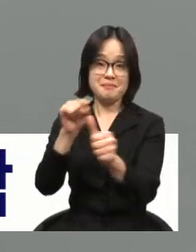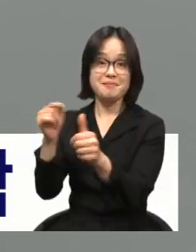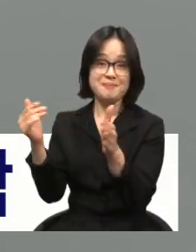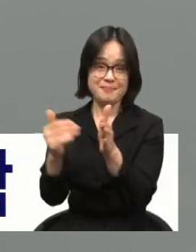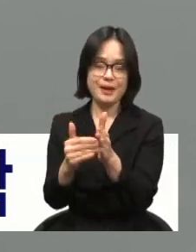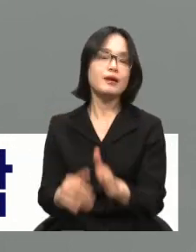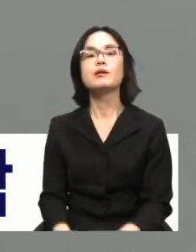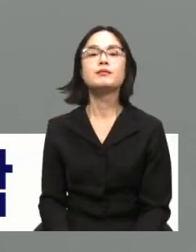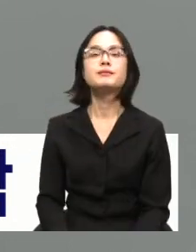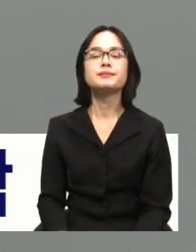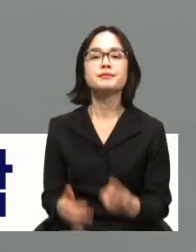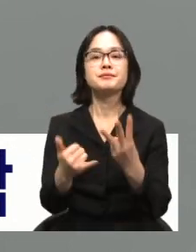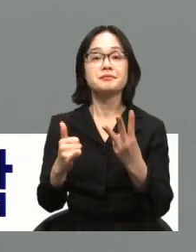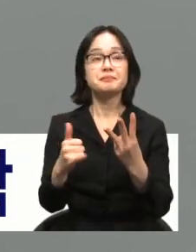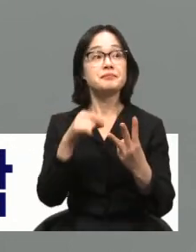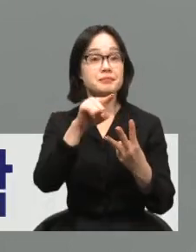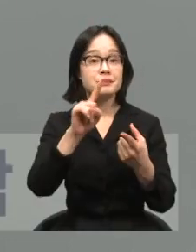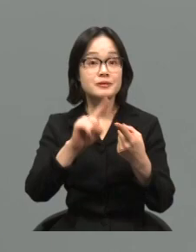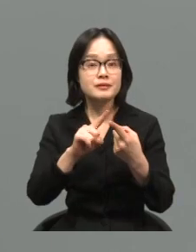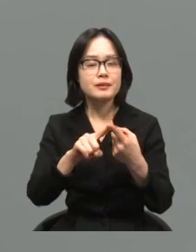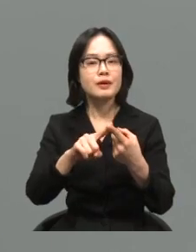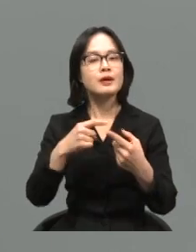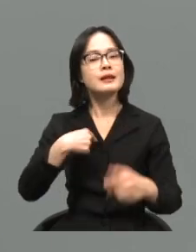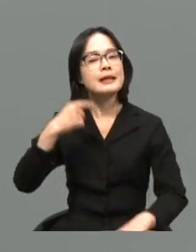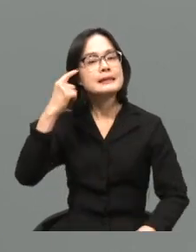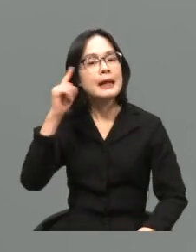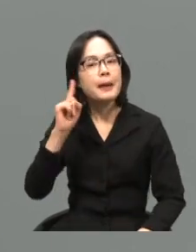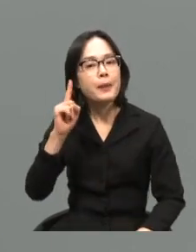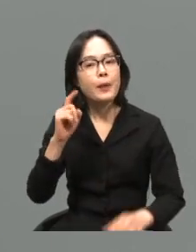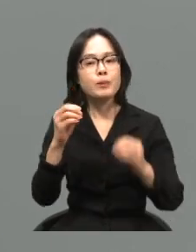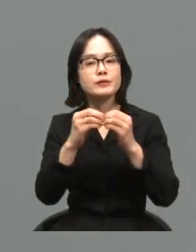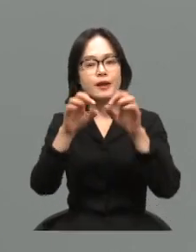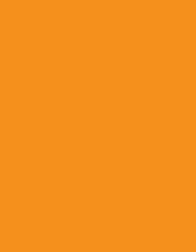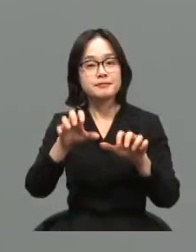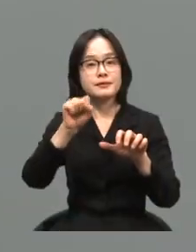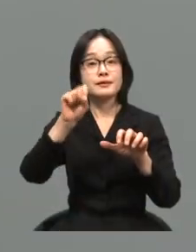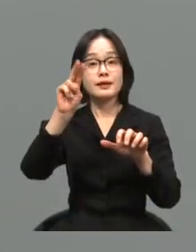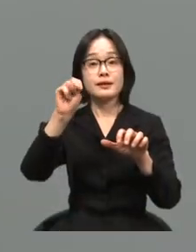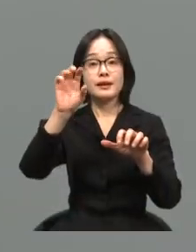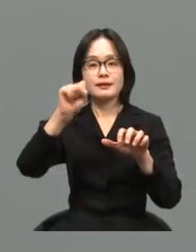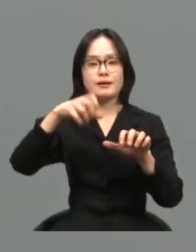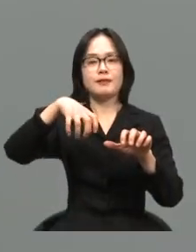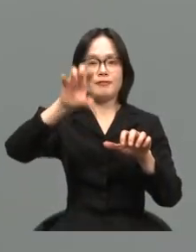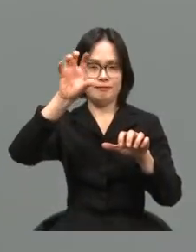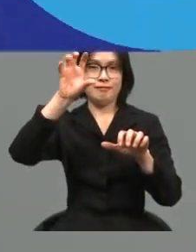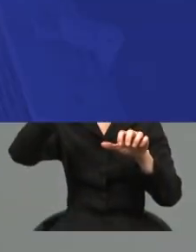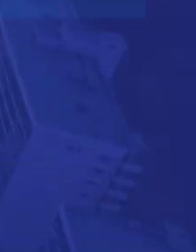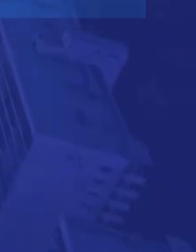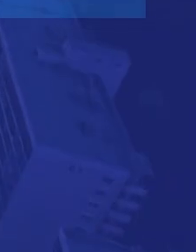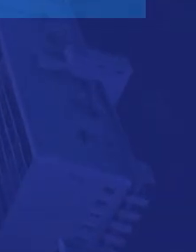포기서 을은 진을 본인 SNS 정에 업로드하는 방식으로